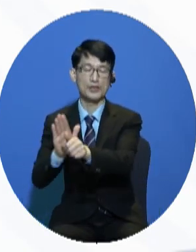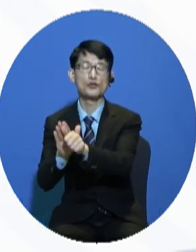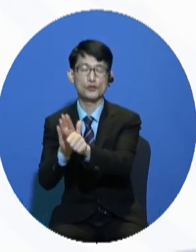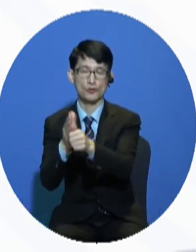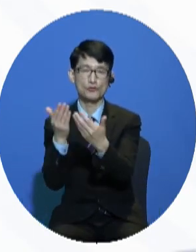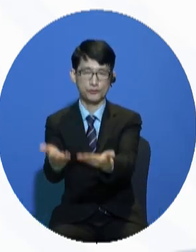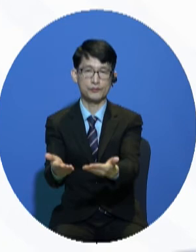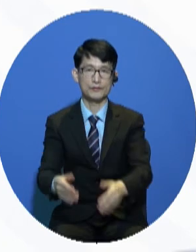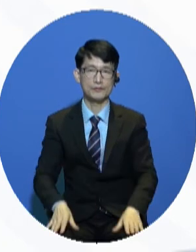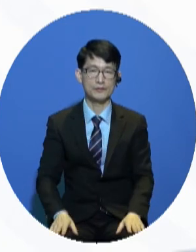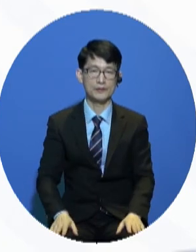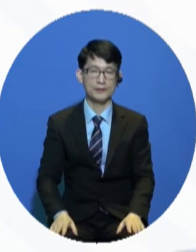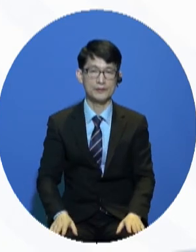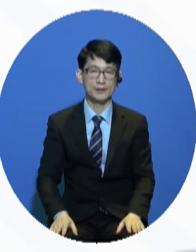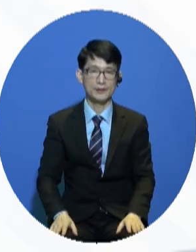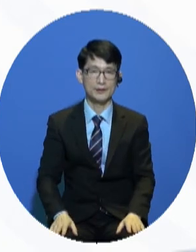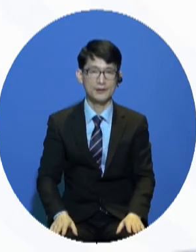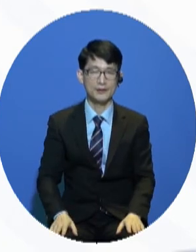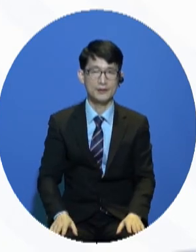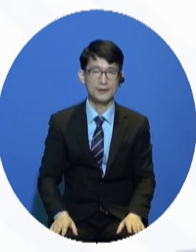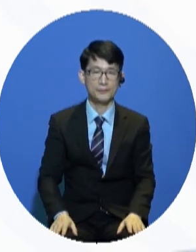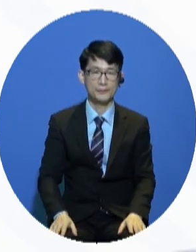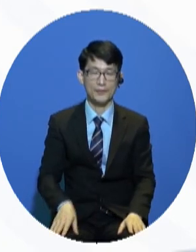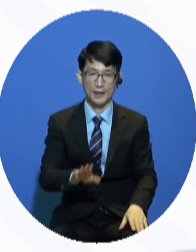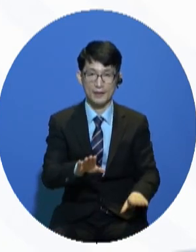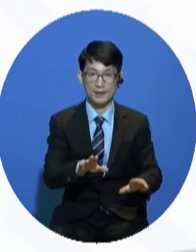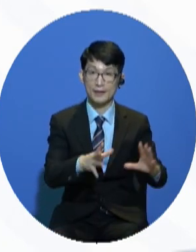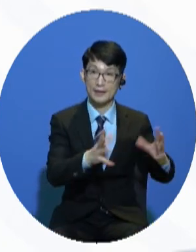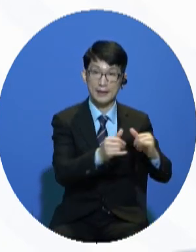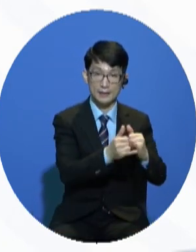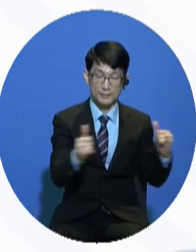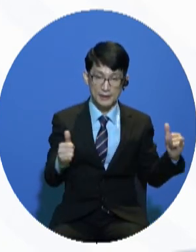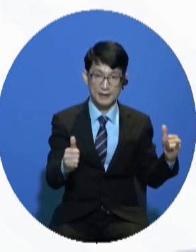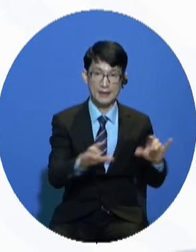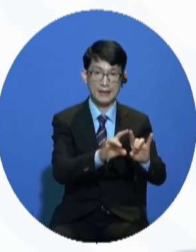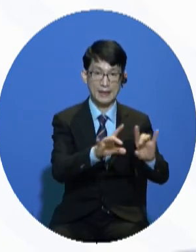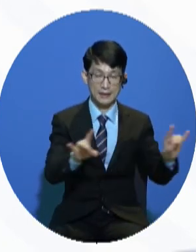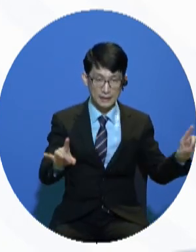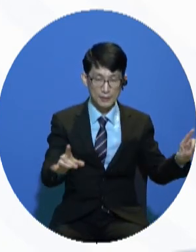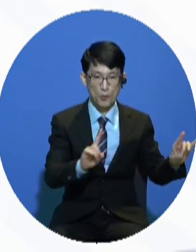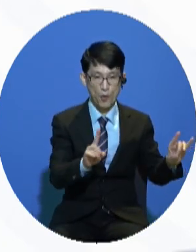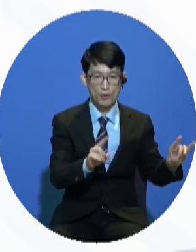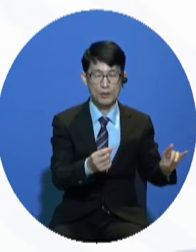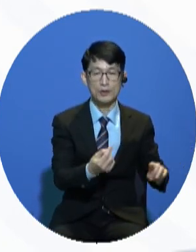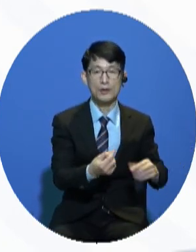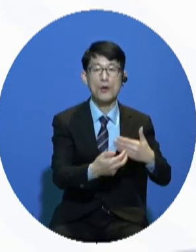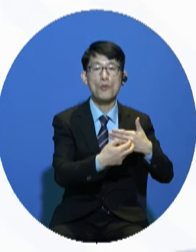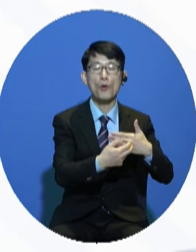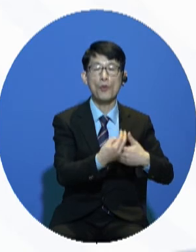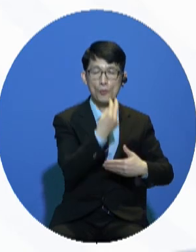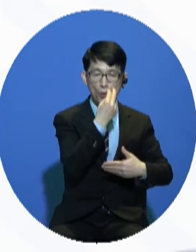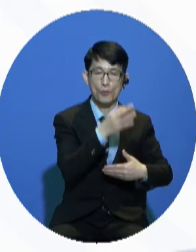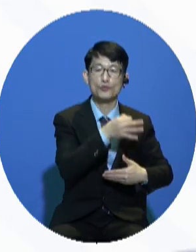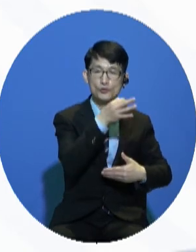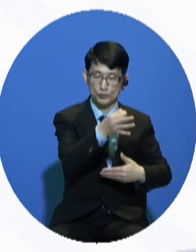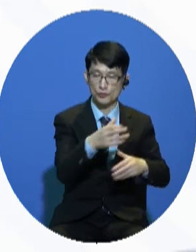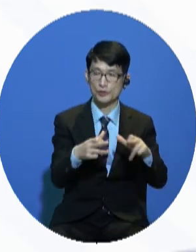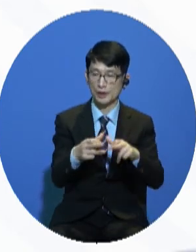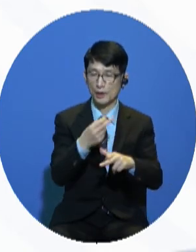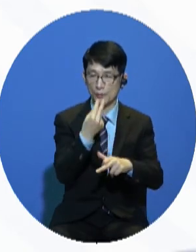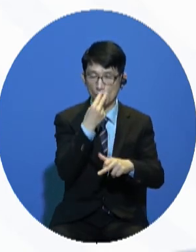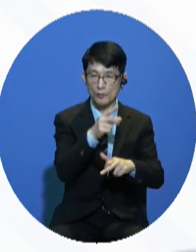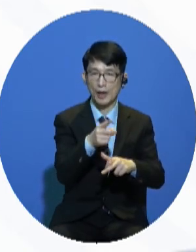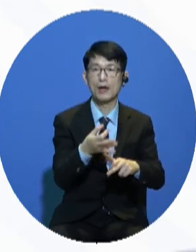국가 보험제도, 의료보험제도 내에서 의료보험료를 내면서 동시에 장애 보험료를 함께 내고 있고, 그걸 통해서